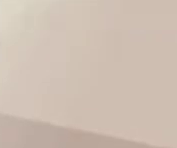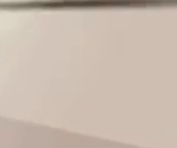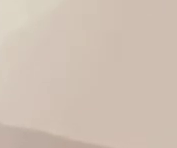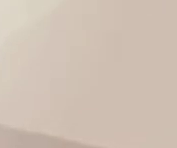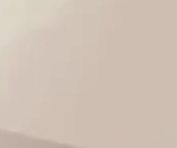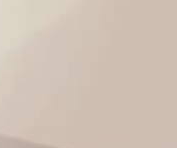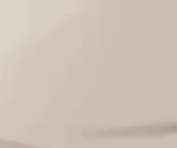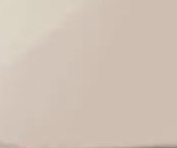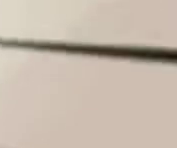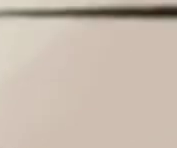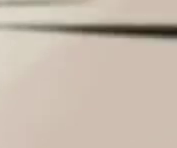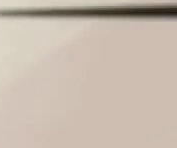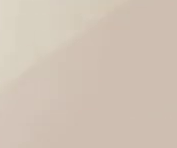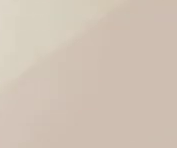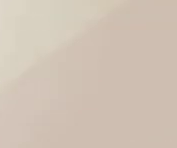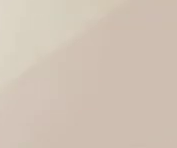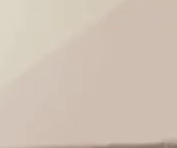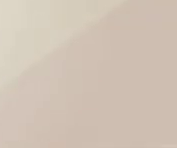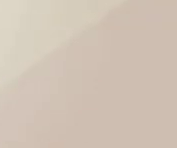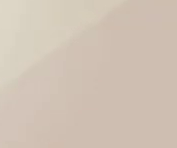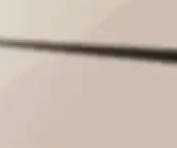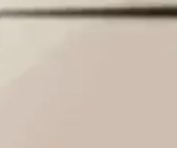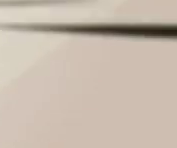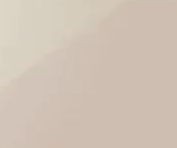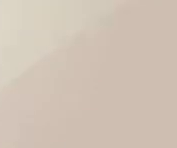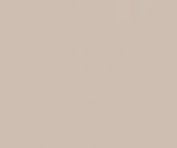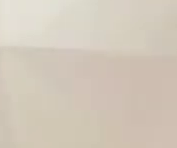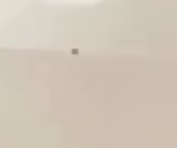Dan inilah partai politik peserta pemilu 2019.